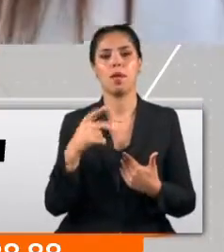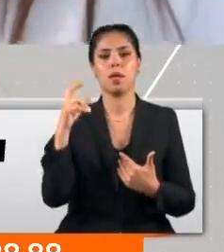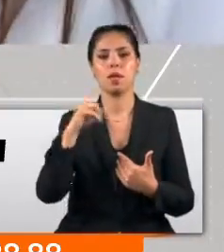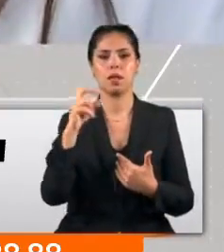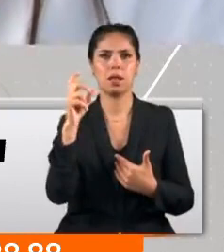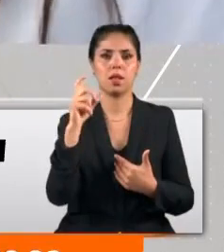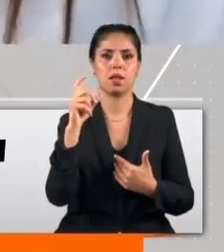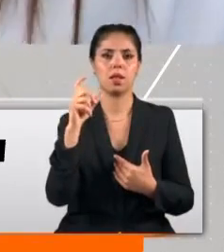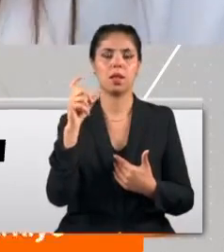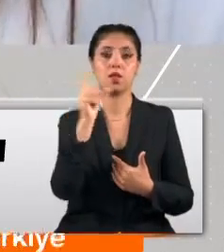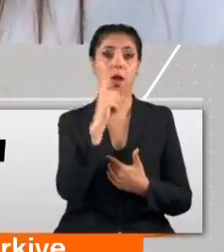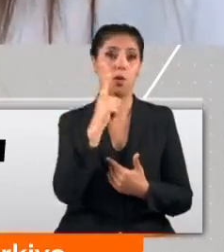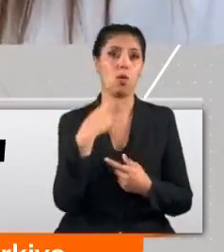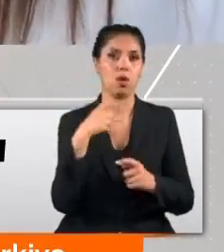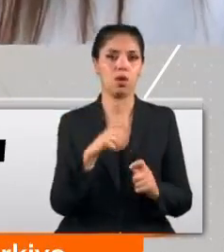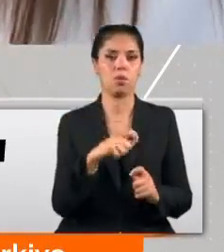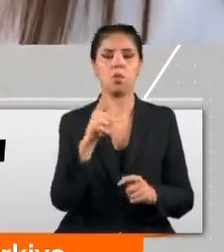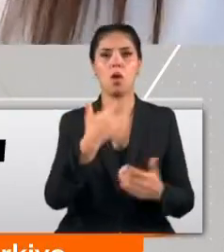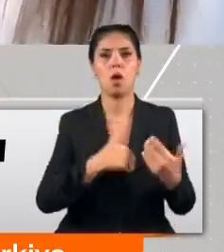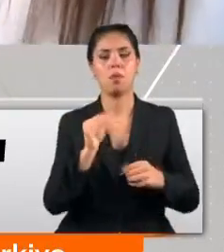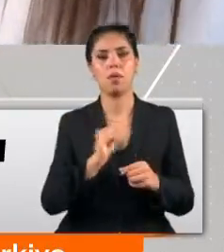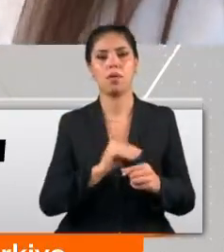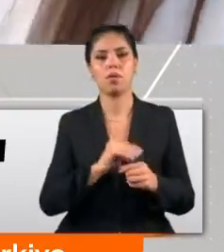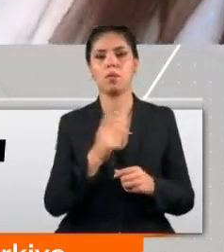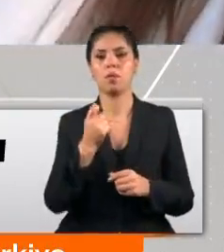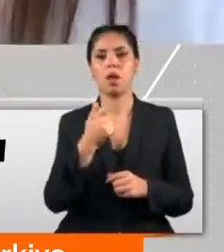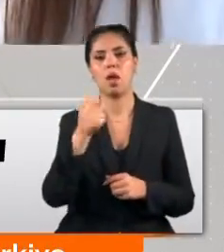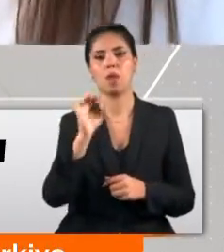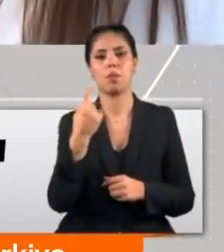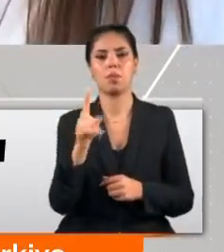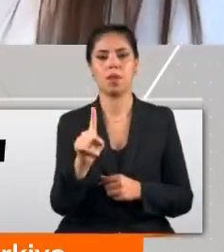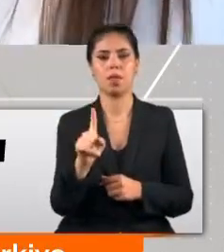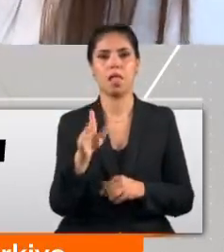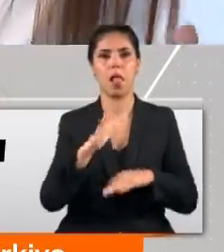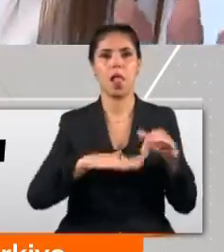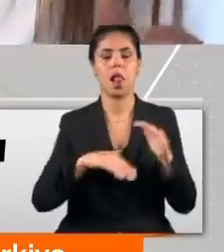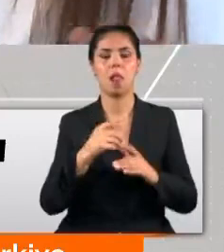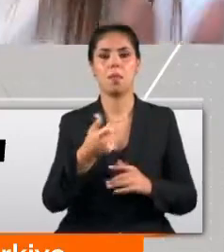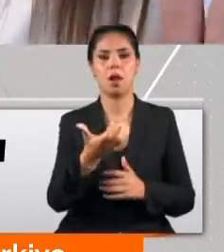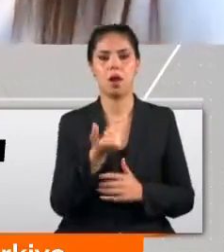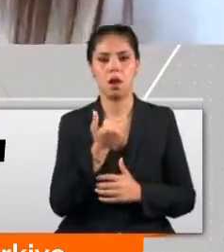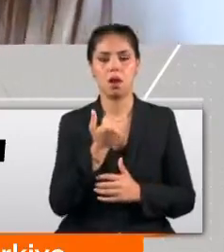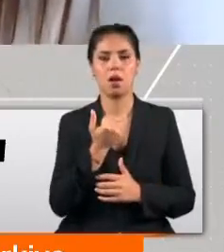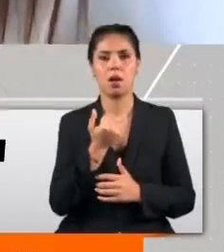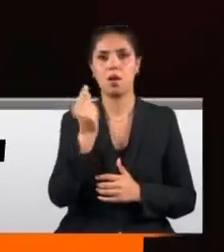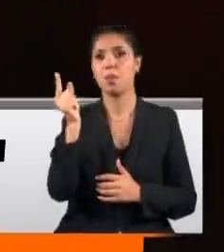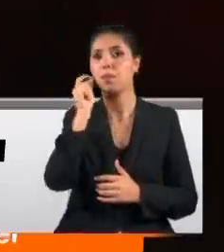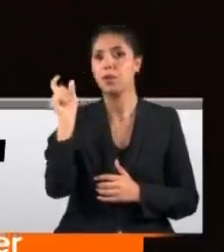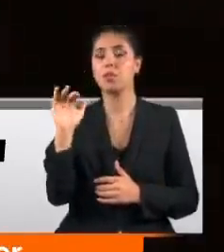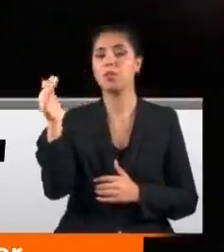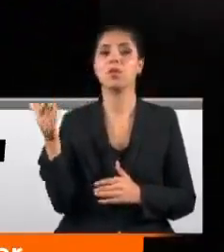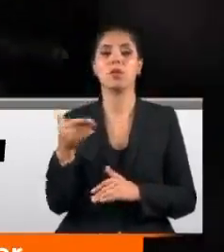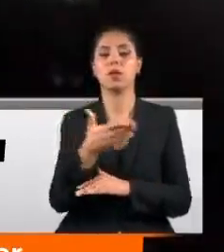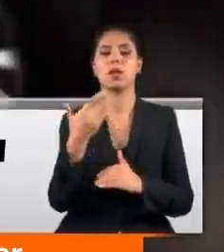8. ayda yapacağız. Bu ameliyat için bedelimiz 60 bin. Ve elden alıyordu ve yanında bir kişi daha giremez. O